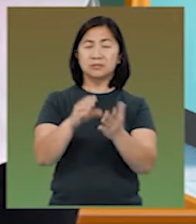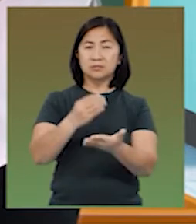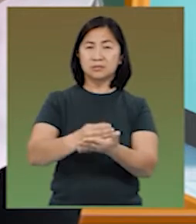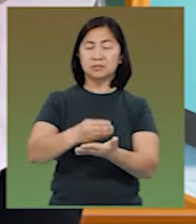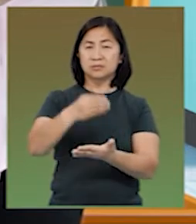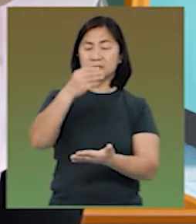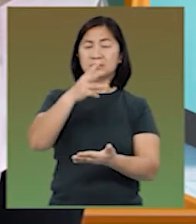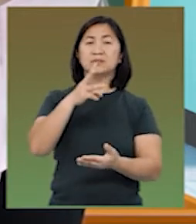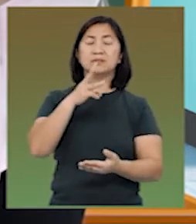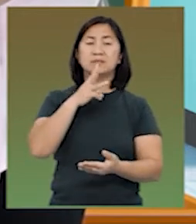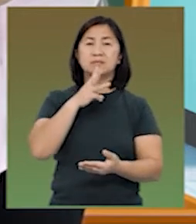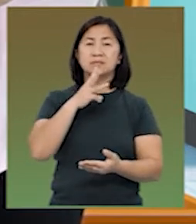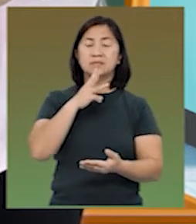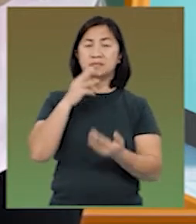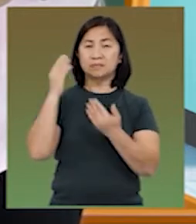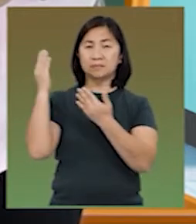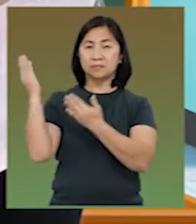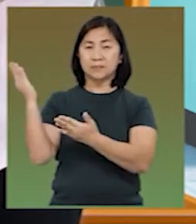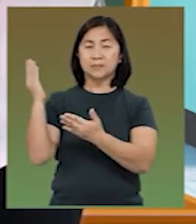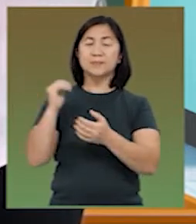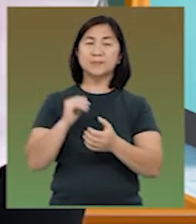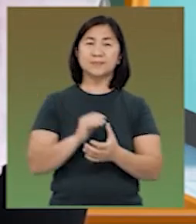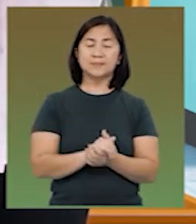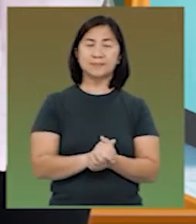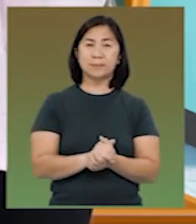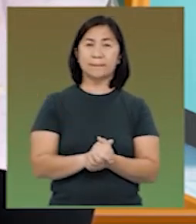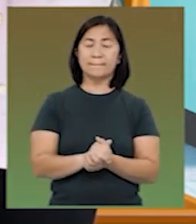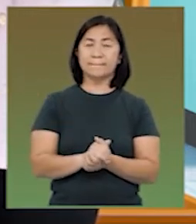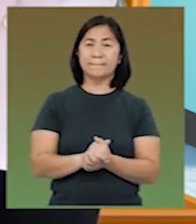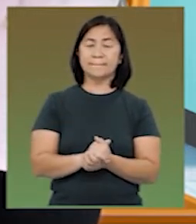Halimbawa, ang mga bottled waters na ito.